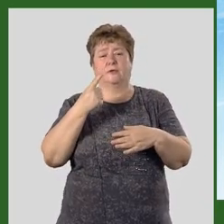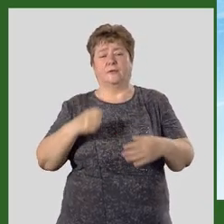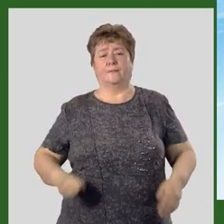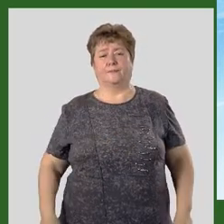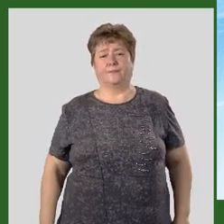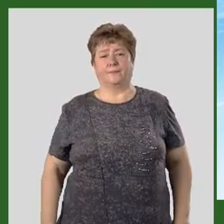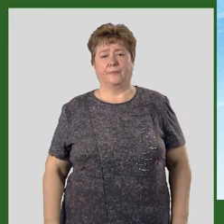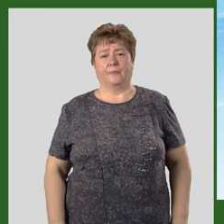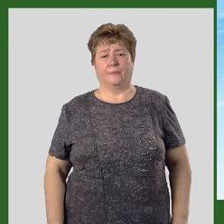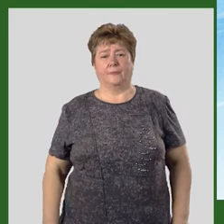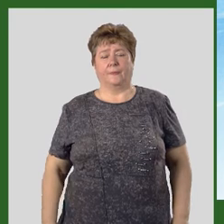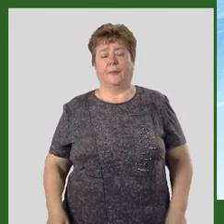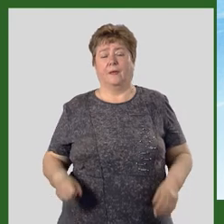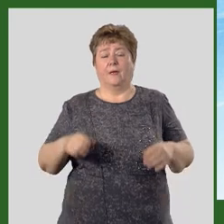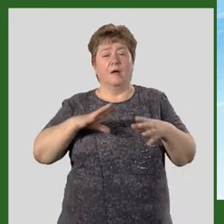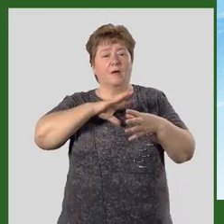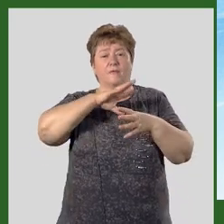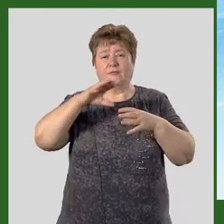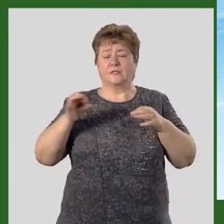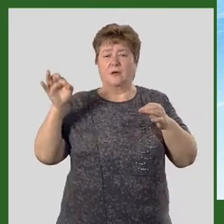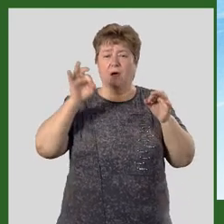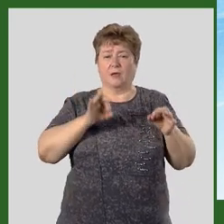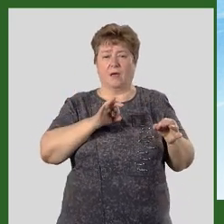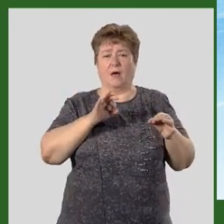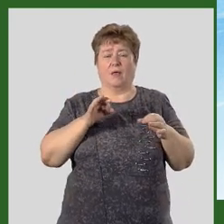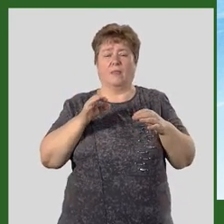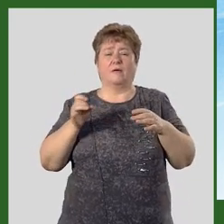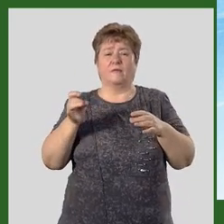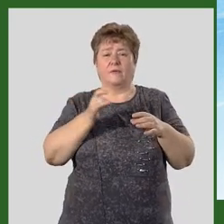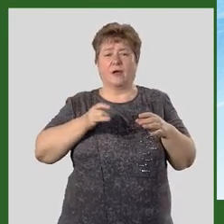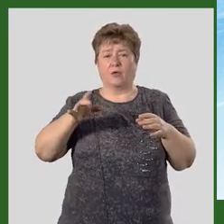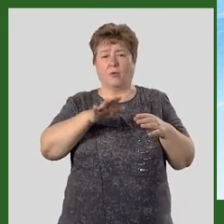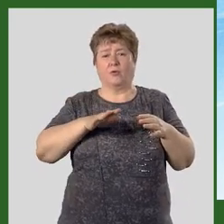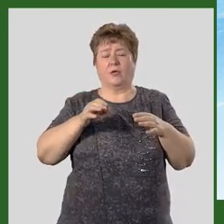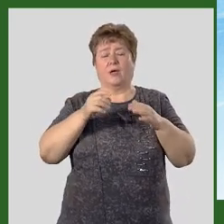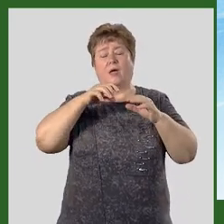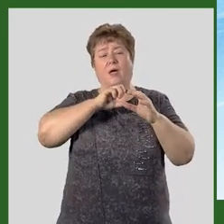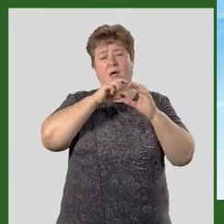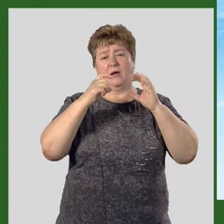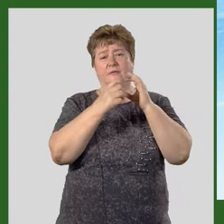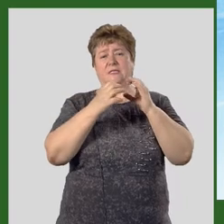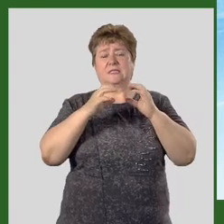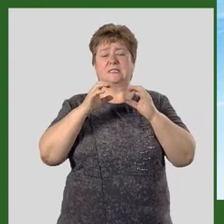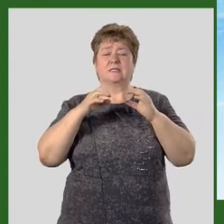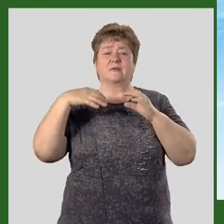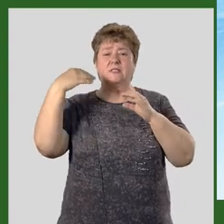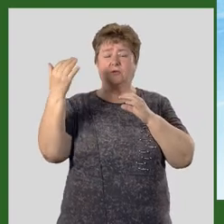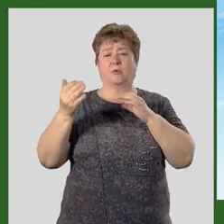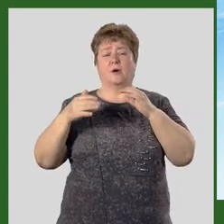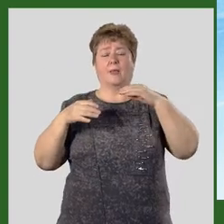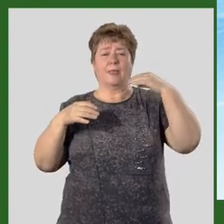возникновения. Так во всех океанах в районе экватора с востока на